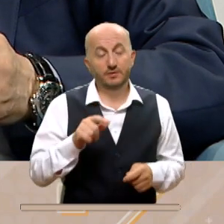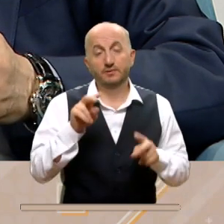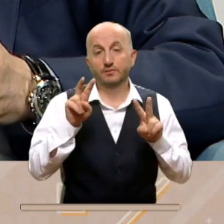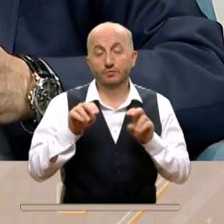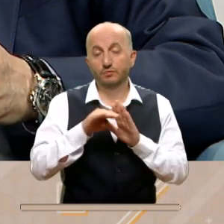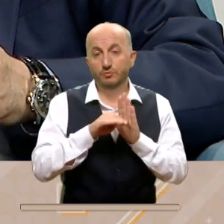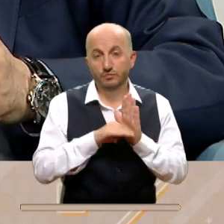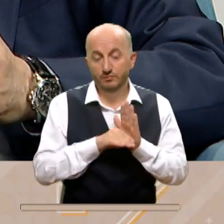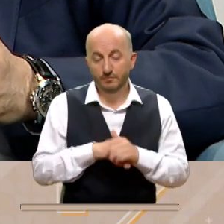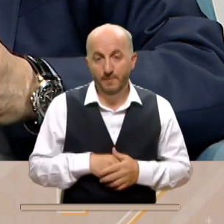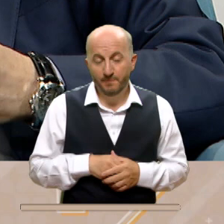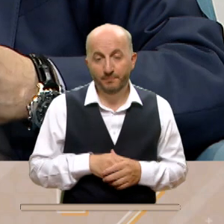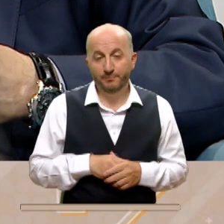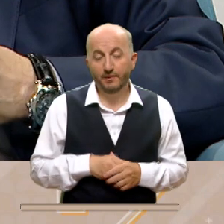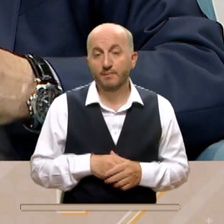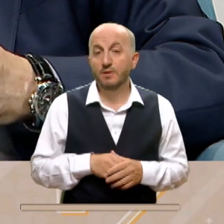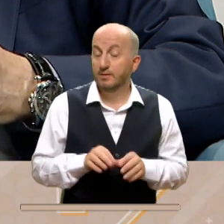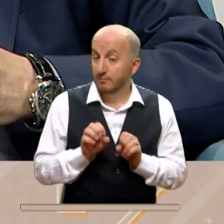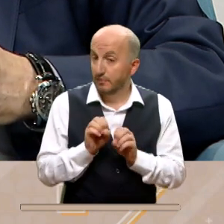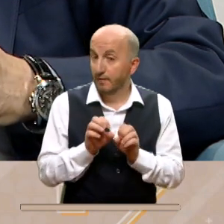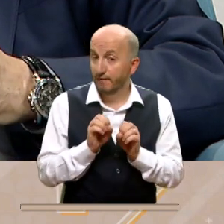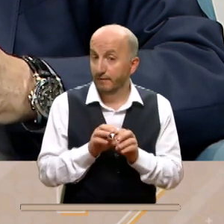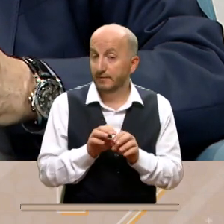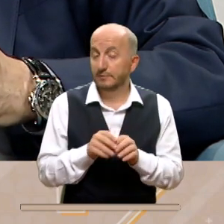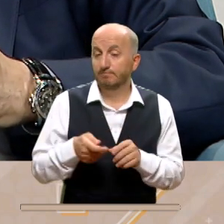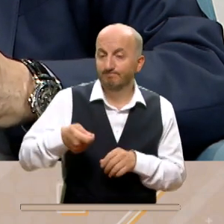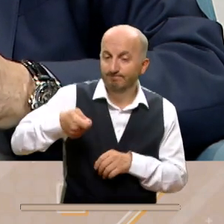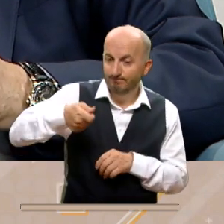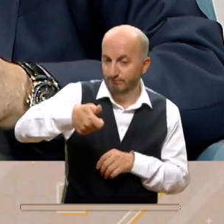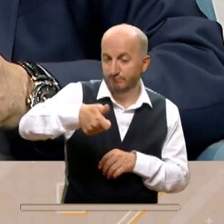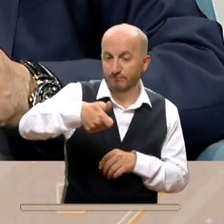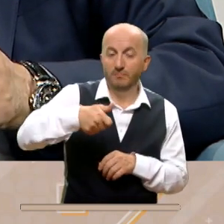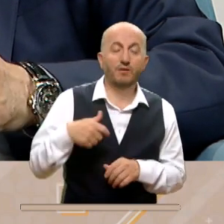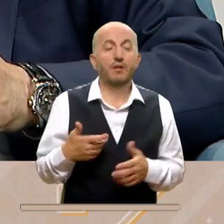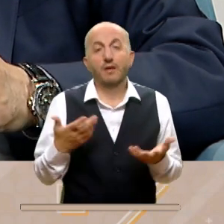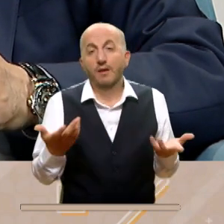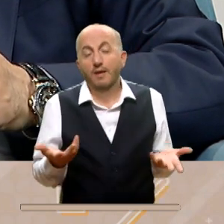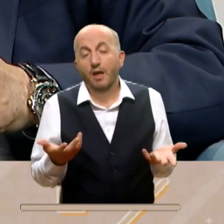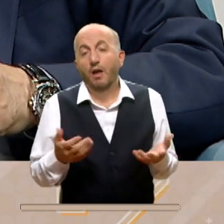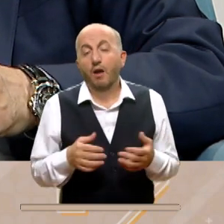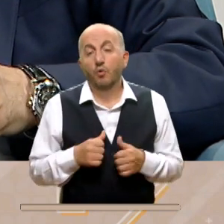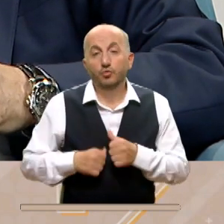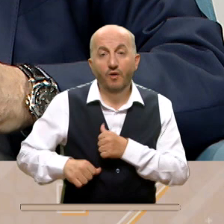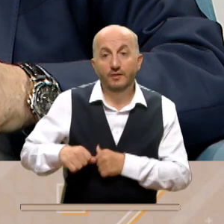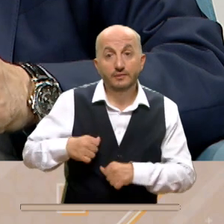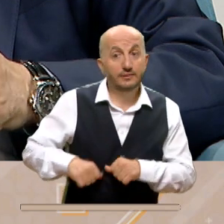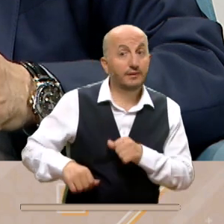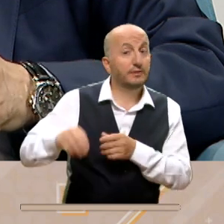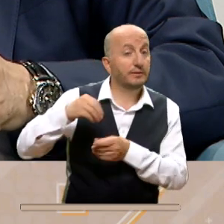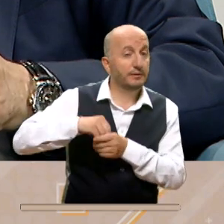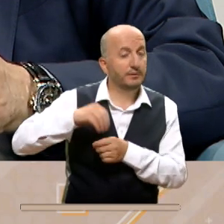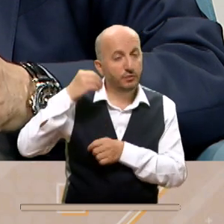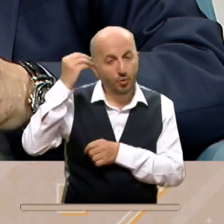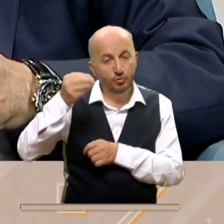bir mentor mu diyelim, kılavuz mu diyelim, el feneri mi diyelim. O yüzden akademik camiada, akademik kadroya çok